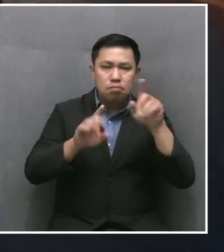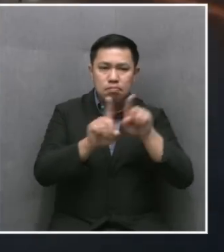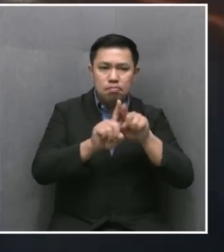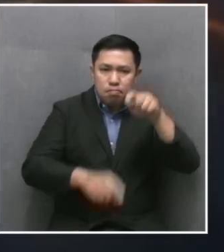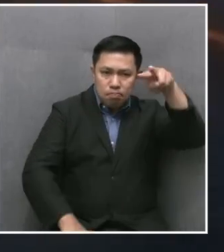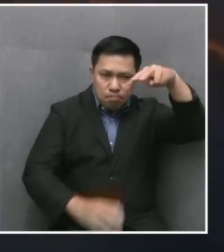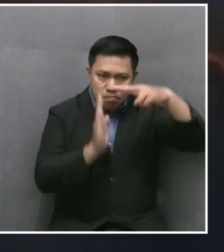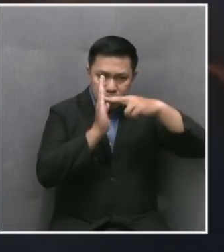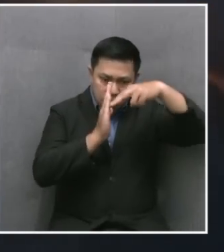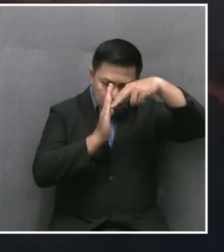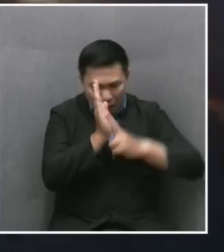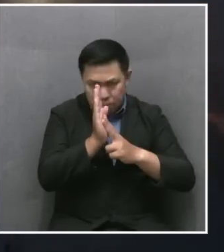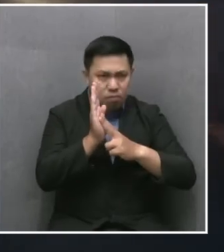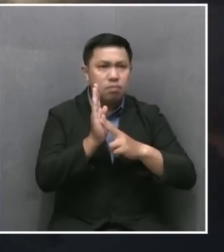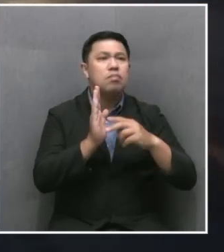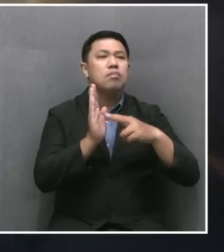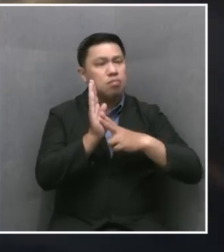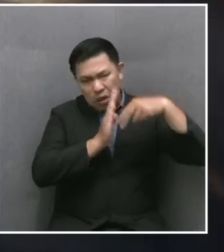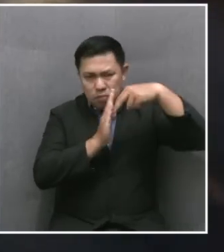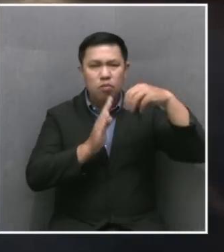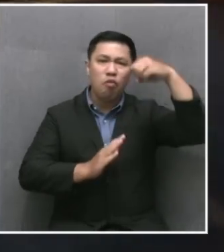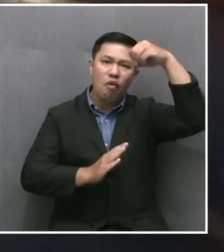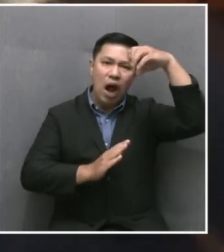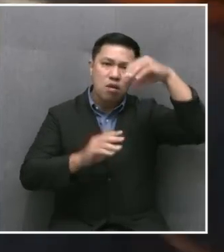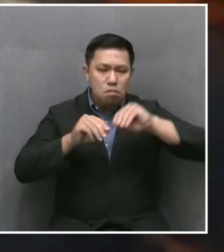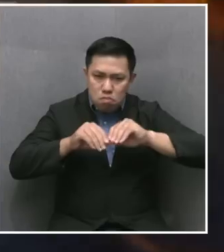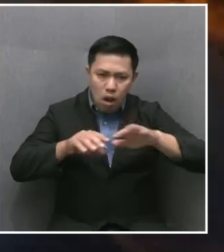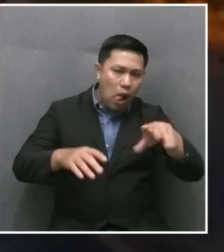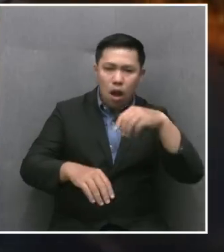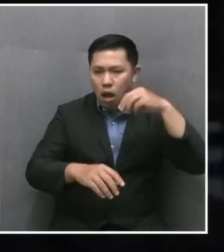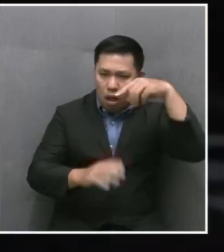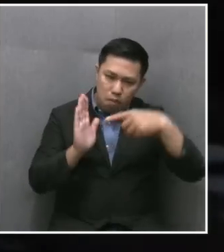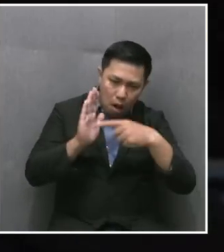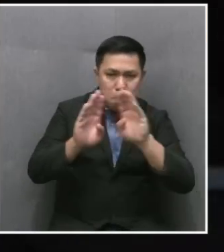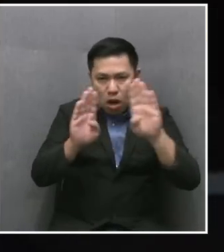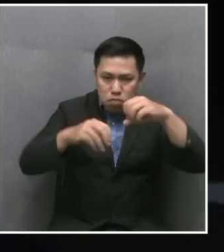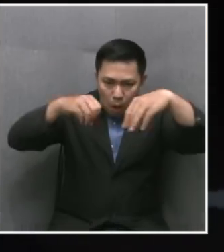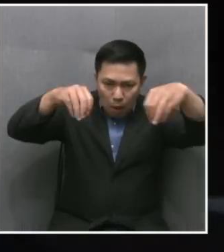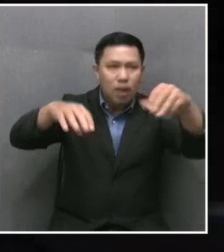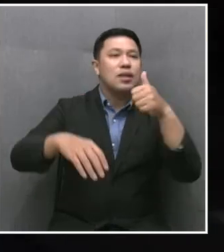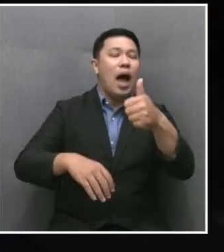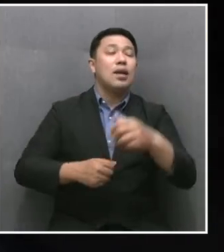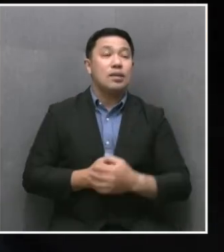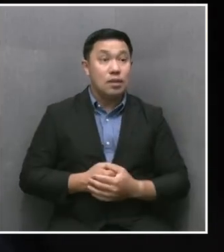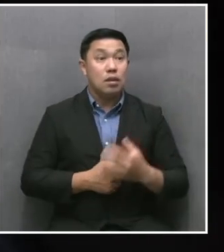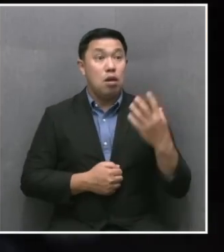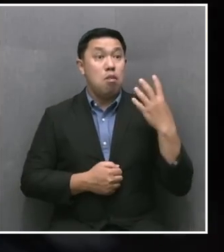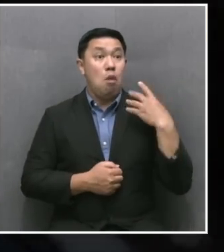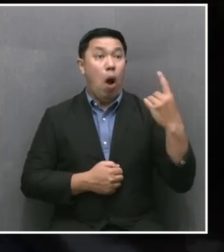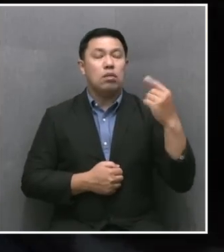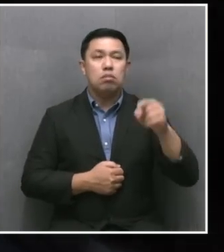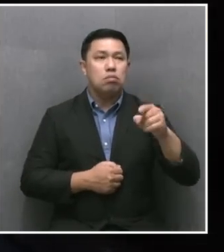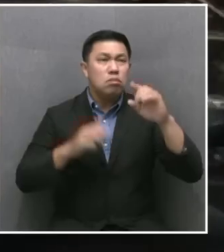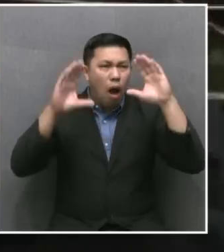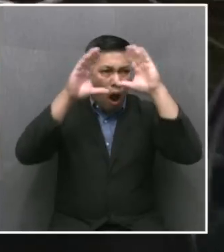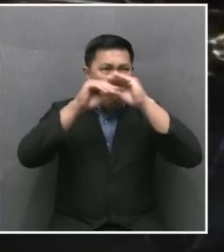พายุฝนฟ้าคะนองลมกระโชกแรงที่พัดถล่มพื้นที่จังหวัดปทุมธานีเมื่อช่วงค่ำคืนที่ผ่านมานะคะส่งผลให้สสาไฟฟ้าริมถนน